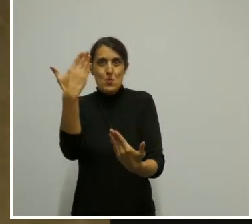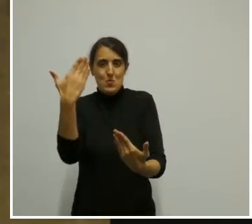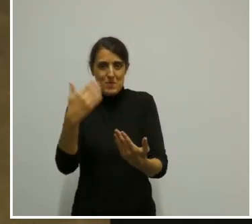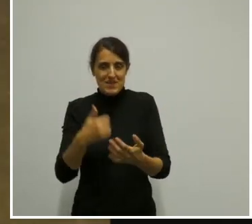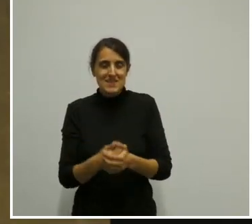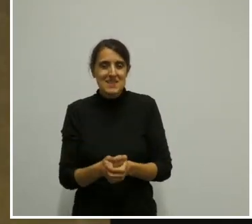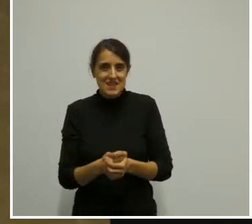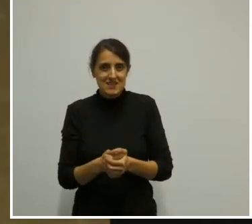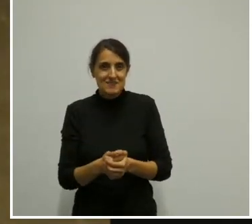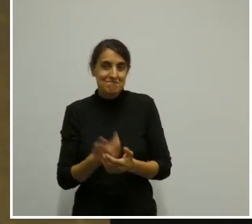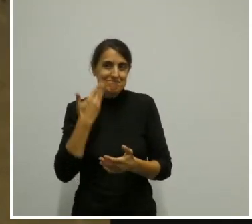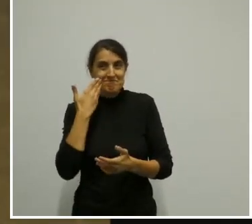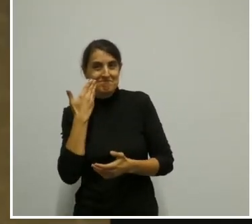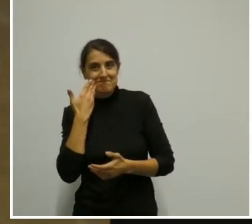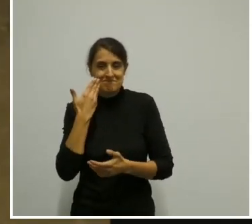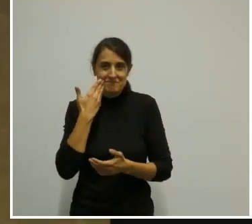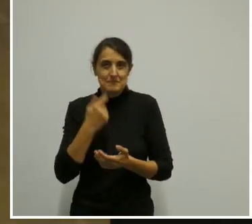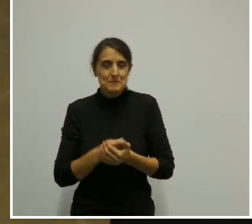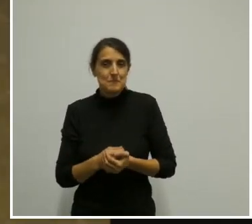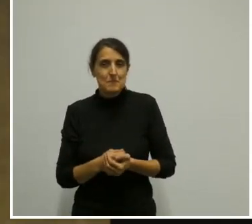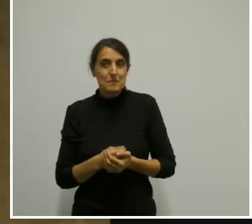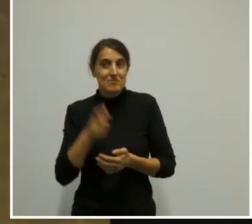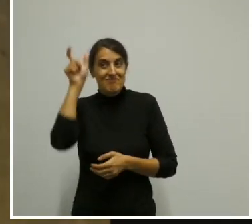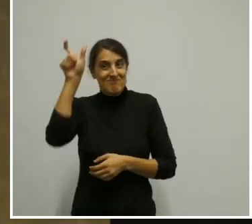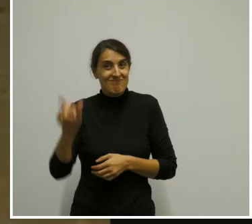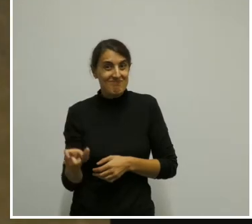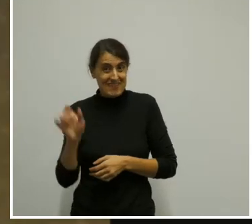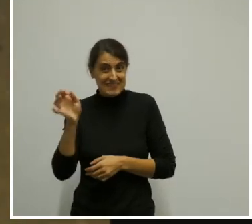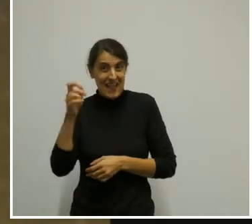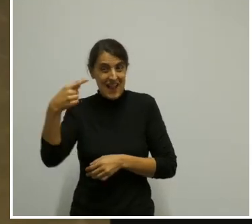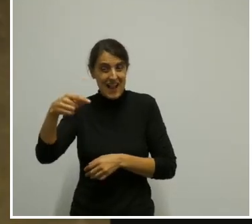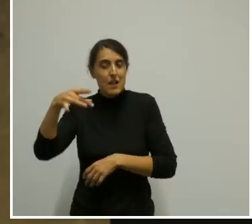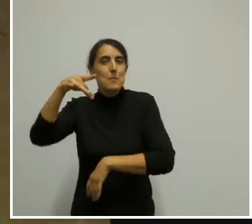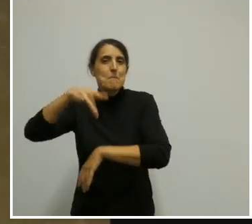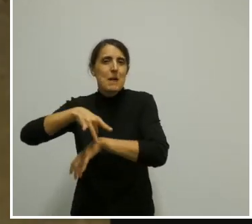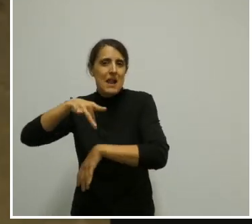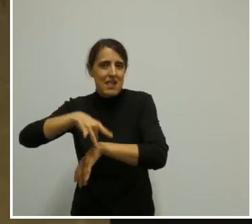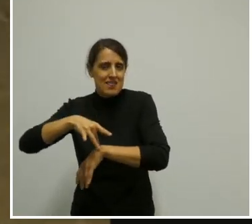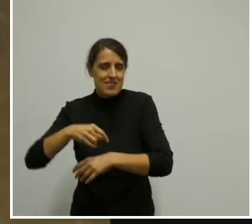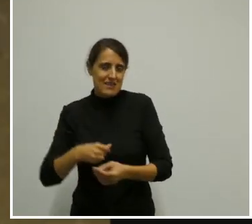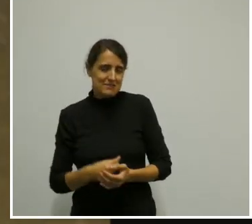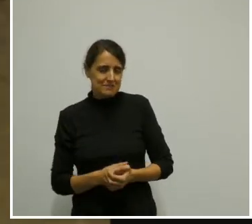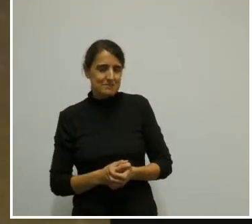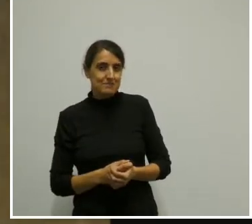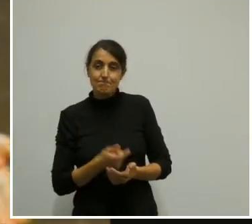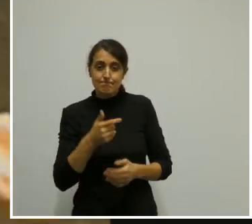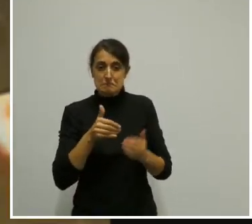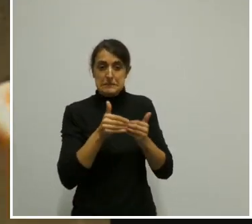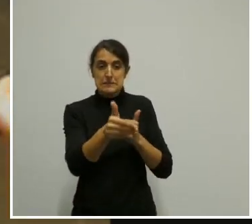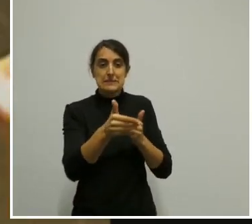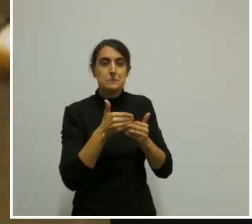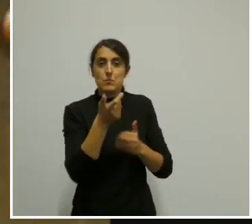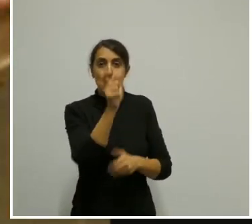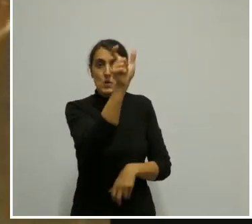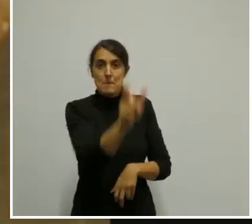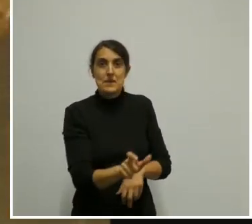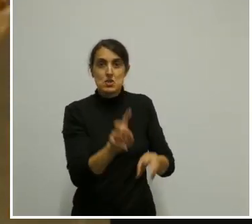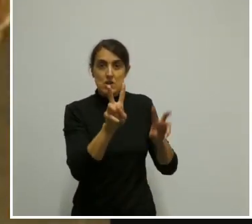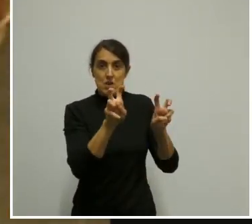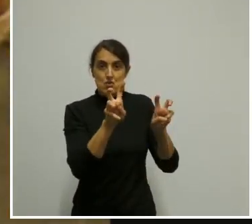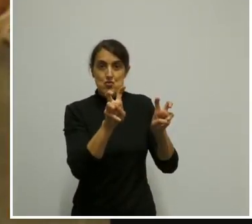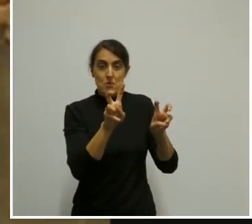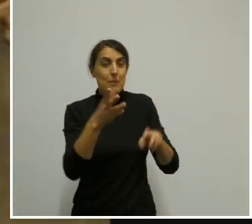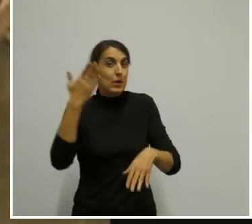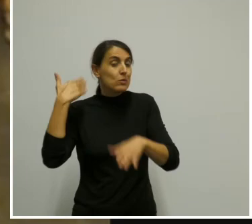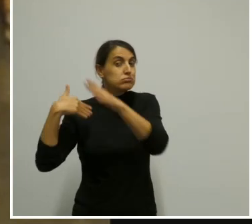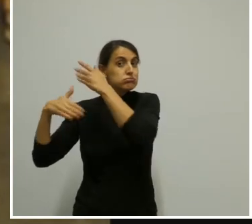No, sí, sí, bueno, la tenim, però està malaltona. Comença una persona nova, però bé, això és que ho va fer aquella